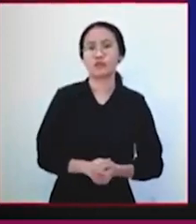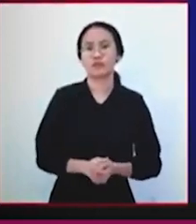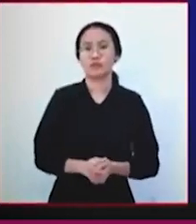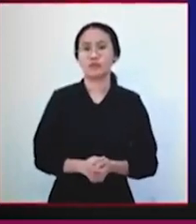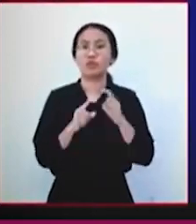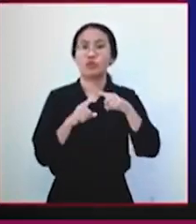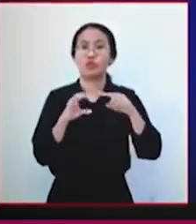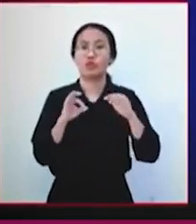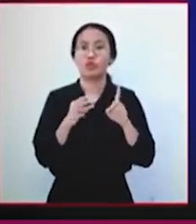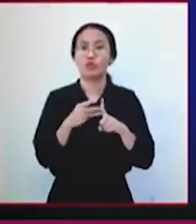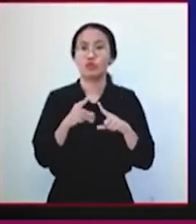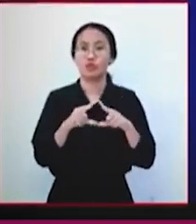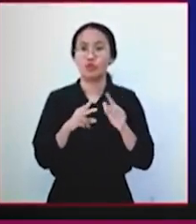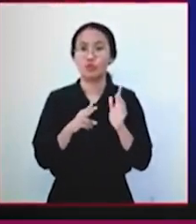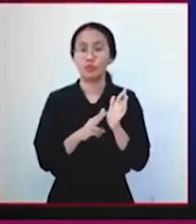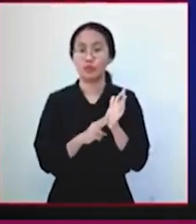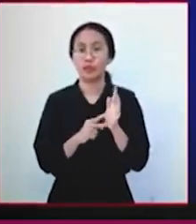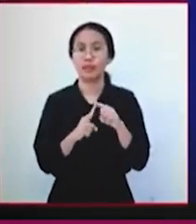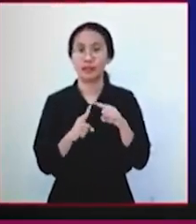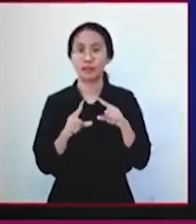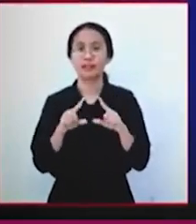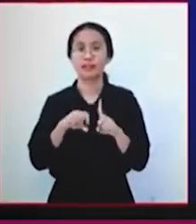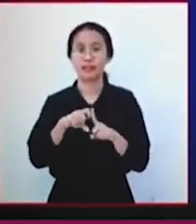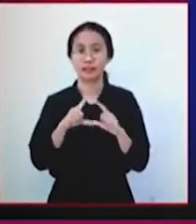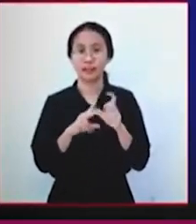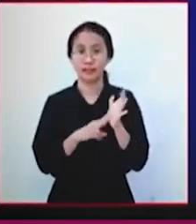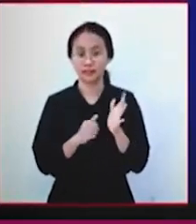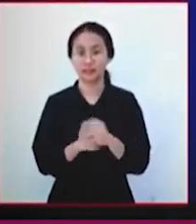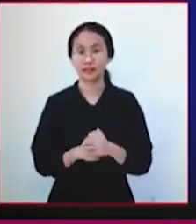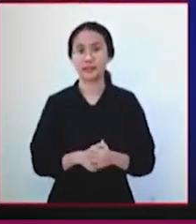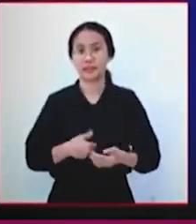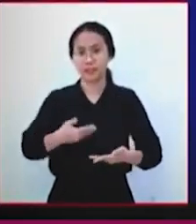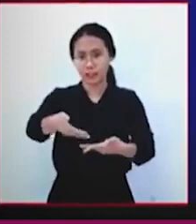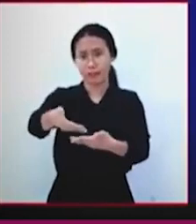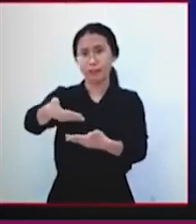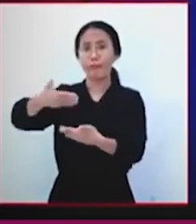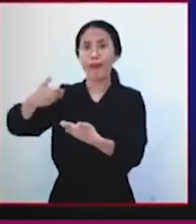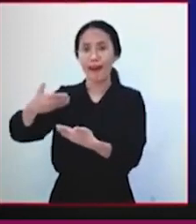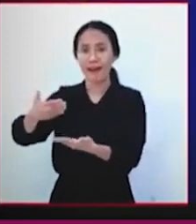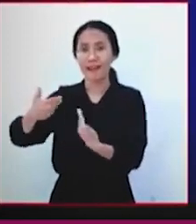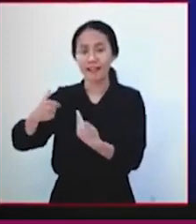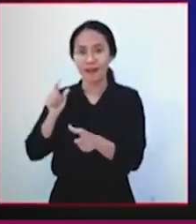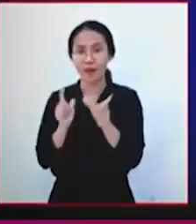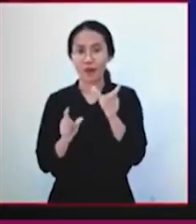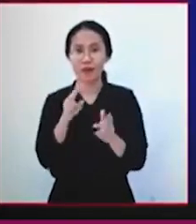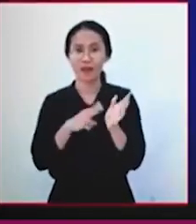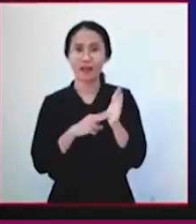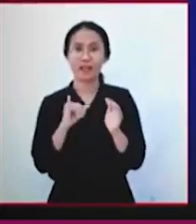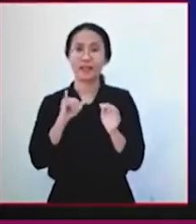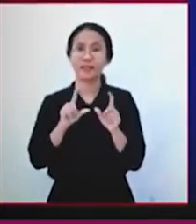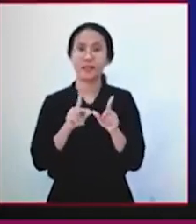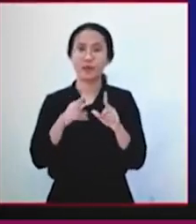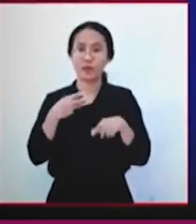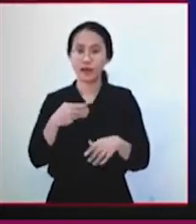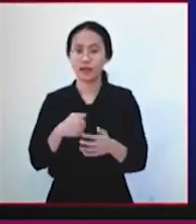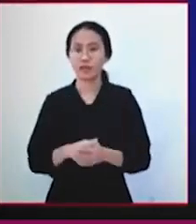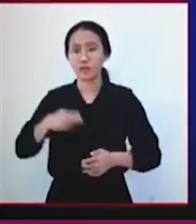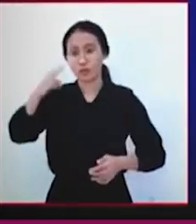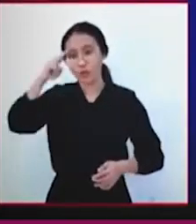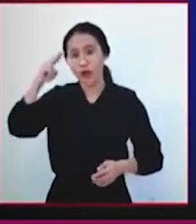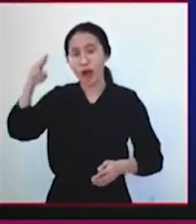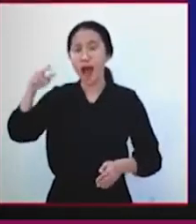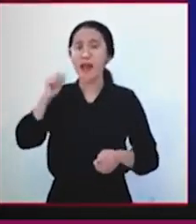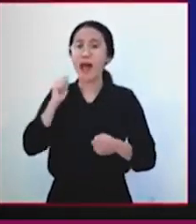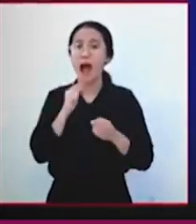niniwe orang niniwe bertobat berpuasa akibatnya Tuhan ini mereka setelah